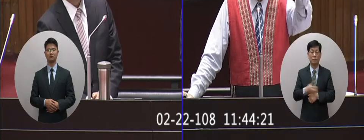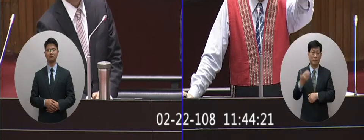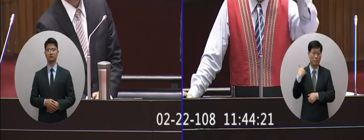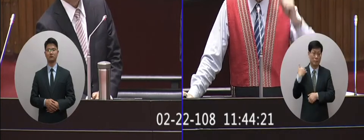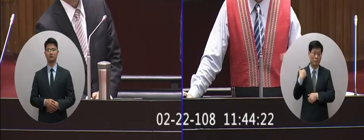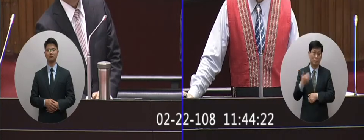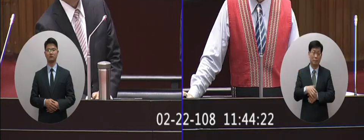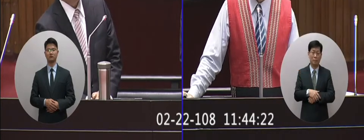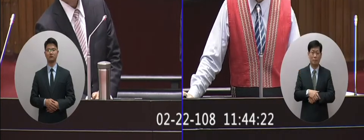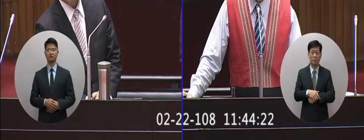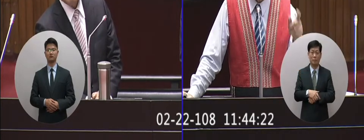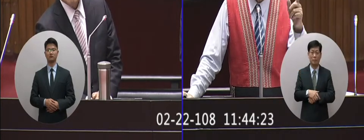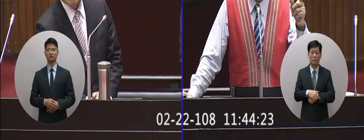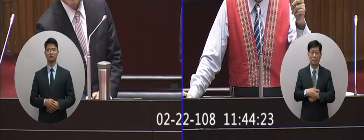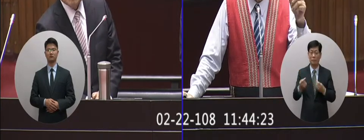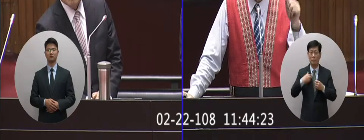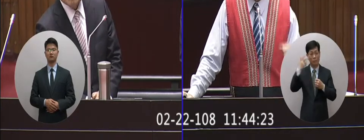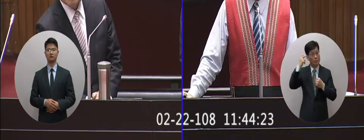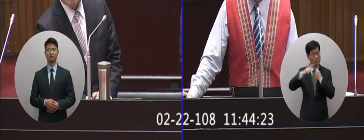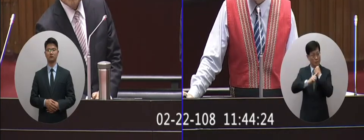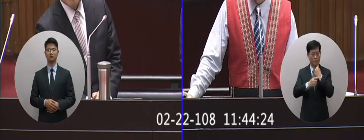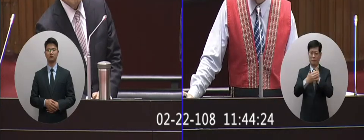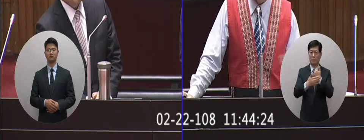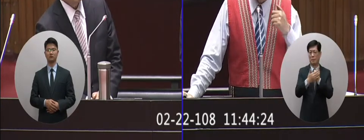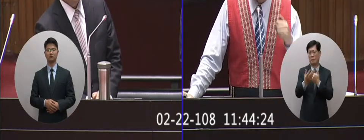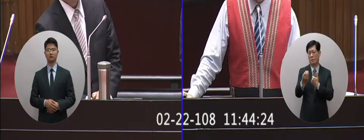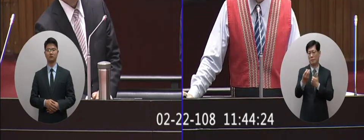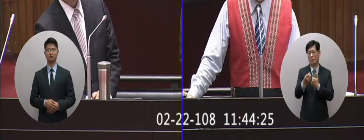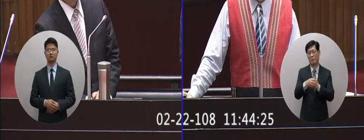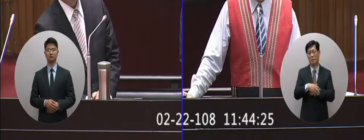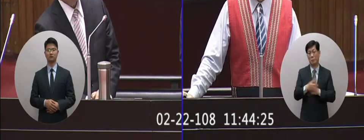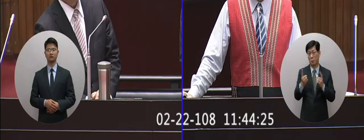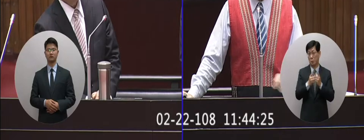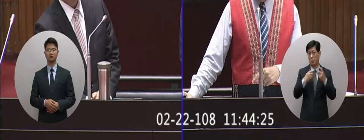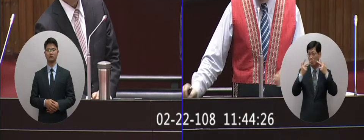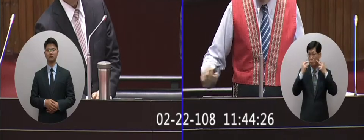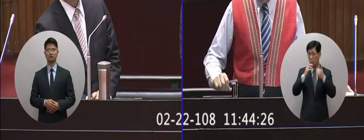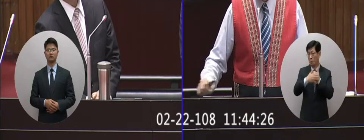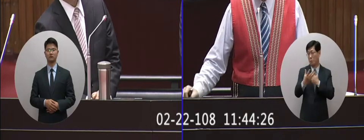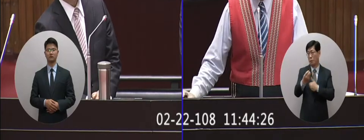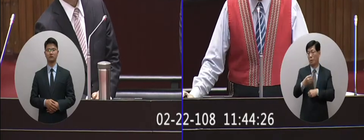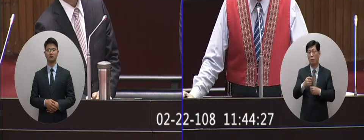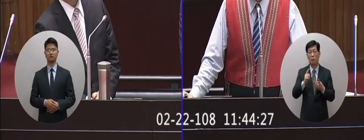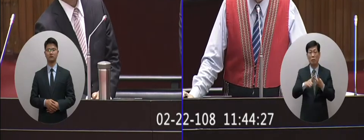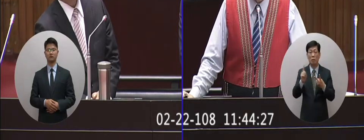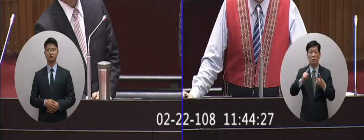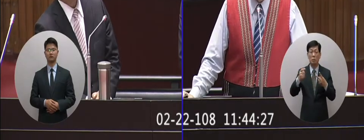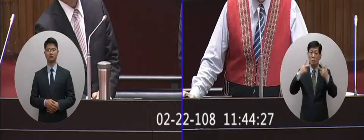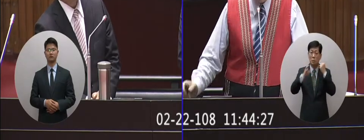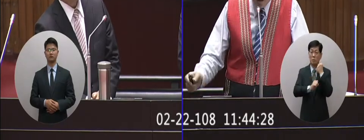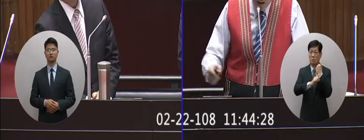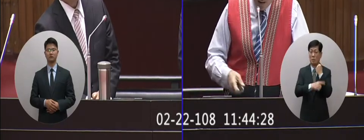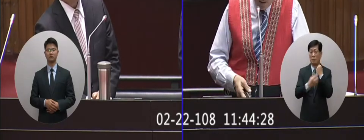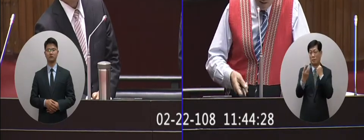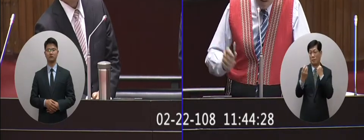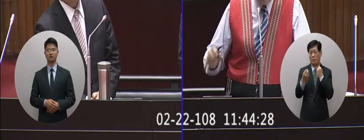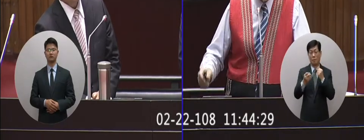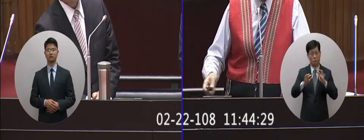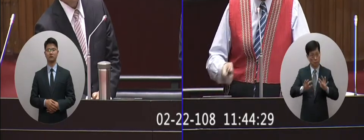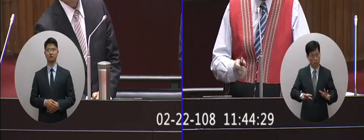当时没有宪法的保障对原住民族，那时候也没有原基法。现